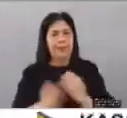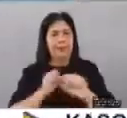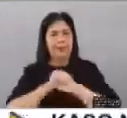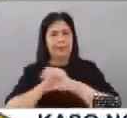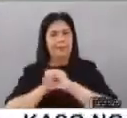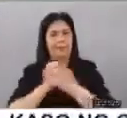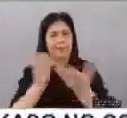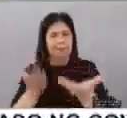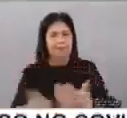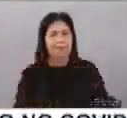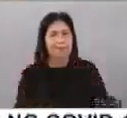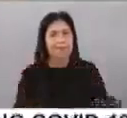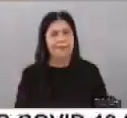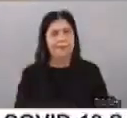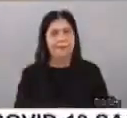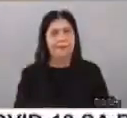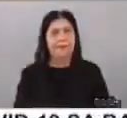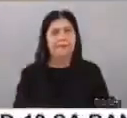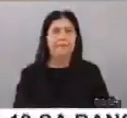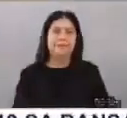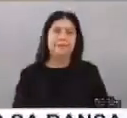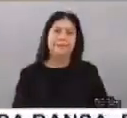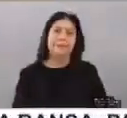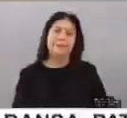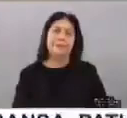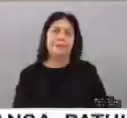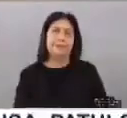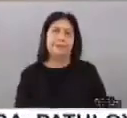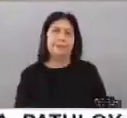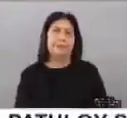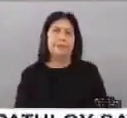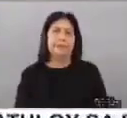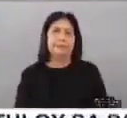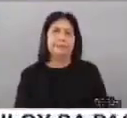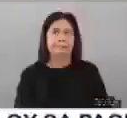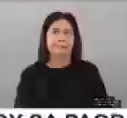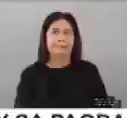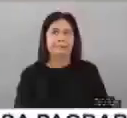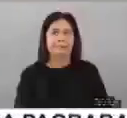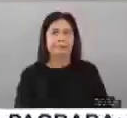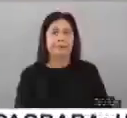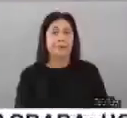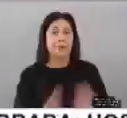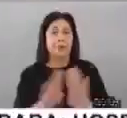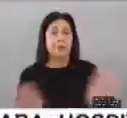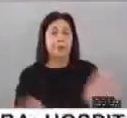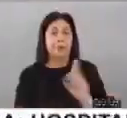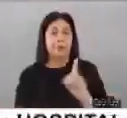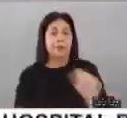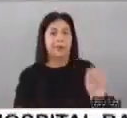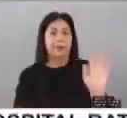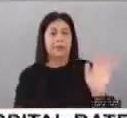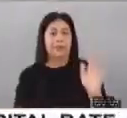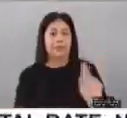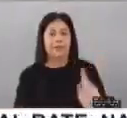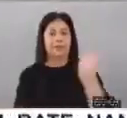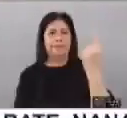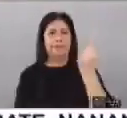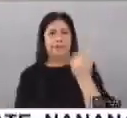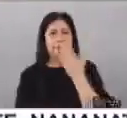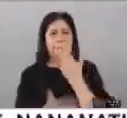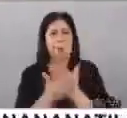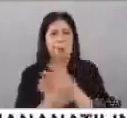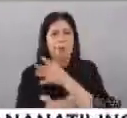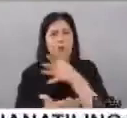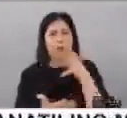at packaging. Bilang bahagi ng eye care campaign ng Philippine Coast Guard, namahagi sila ng mga libro sa Langkaan National High School sa